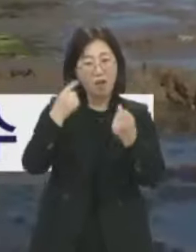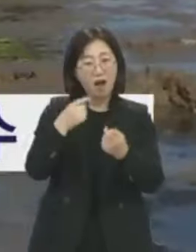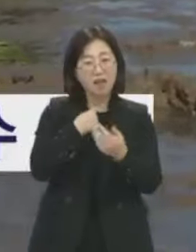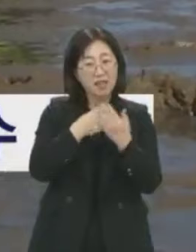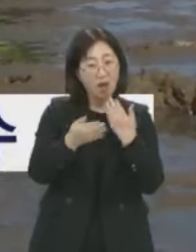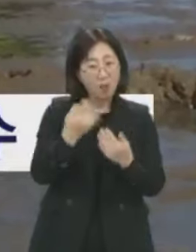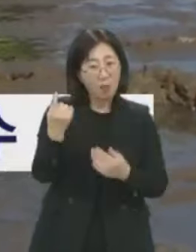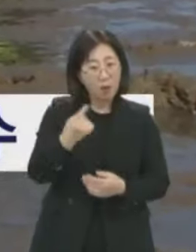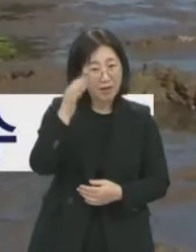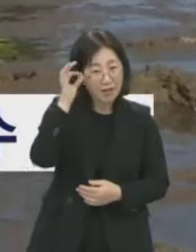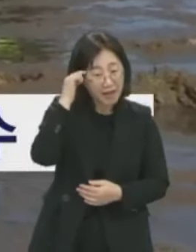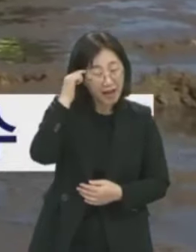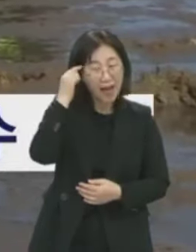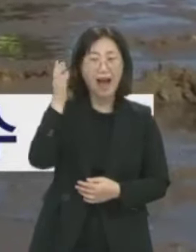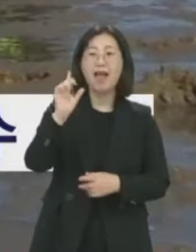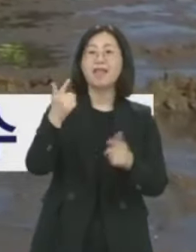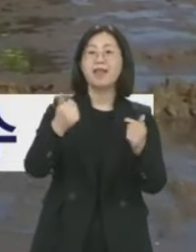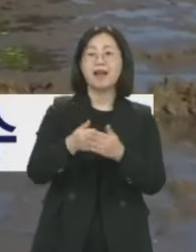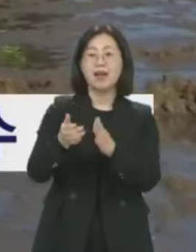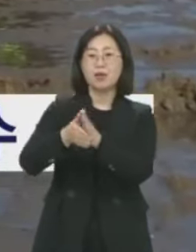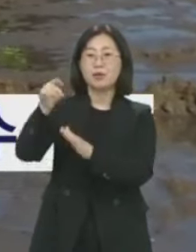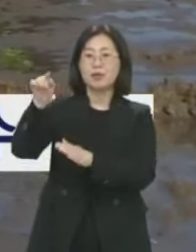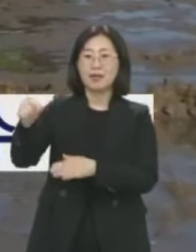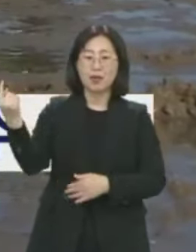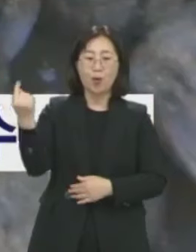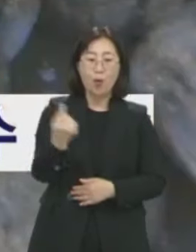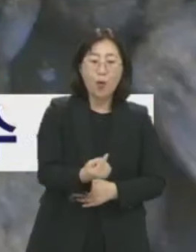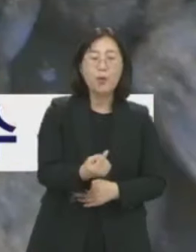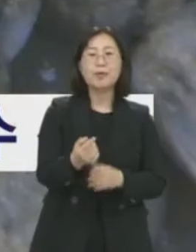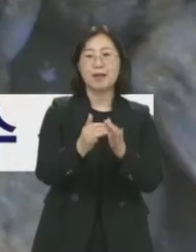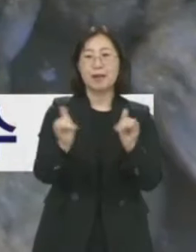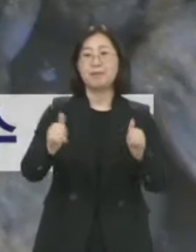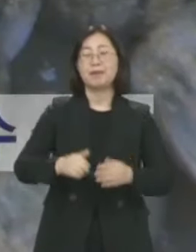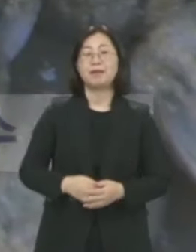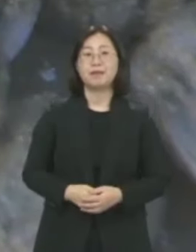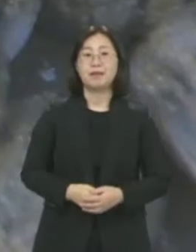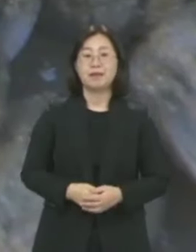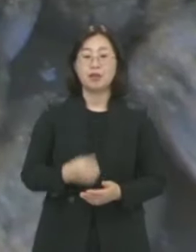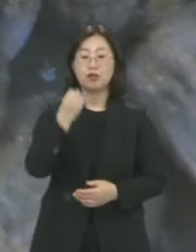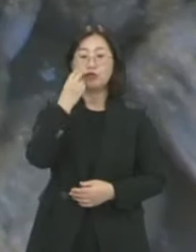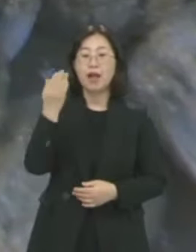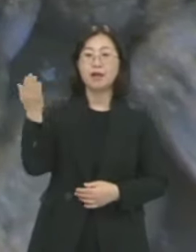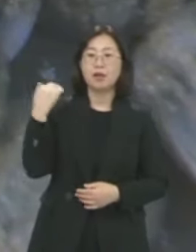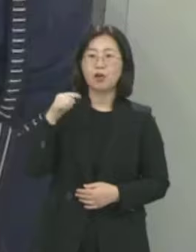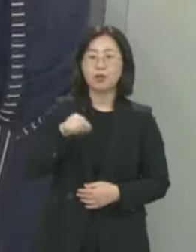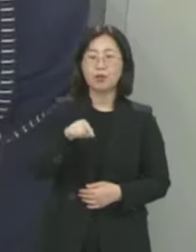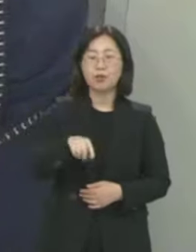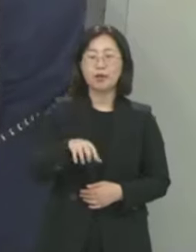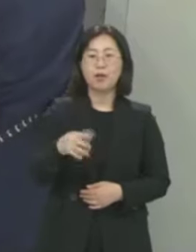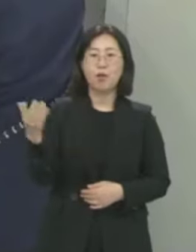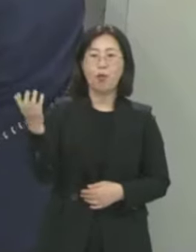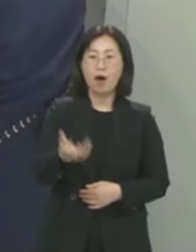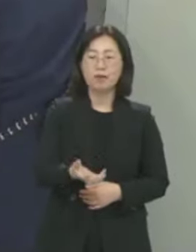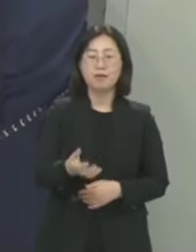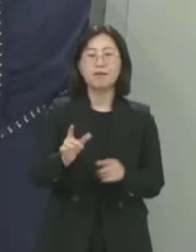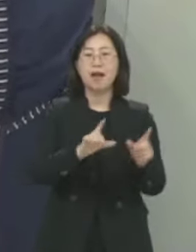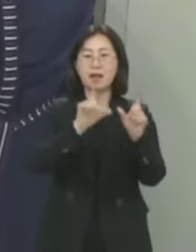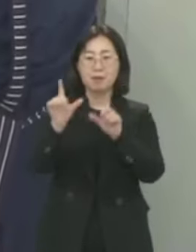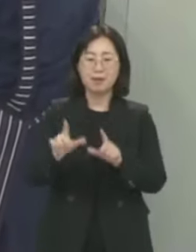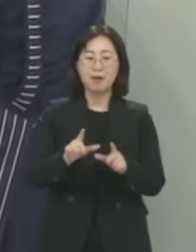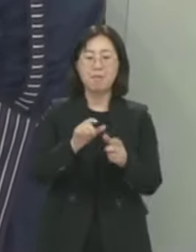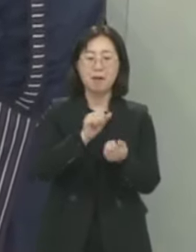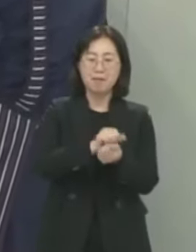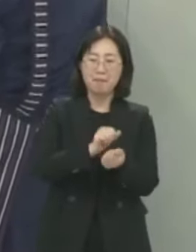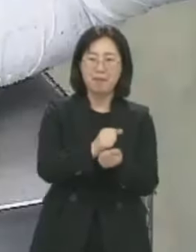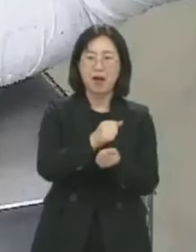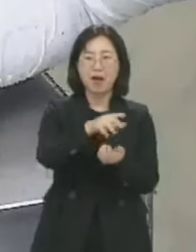등 대도시에서 살다 어촌마을에 자리 잡은 기여인들입니다. 두 달 전부터 이곳에 살면서 바지락 보관과 생산, 감태